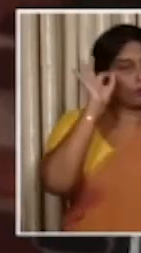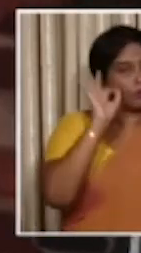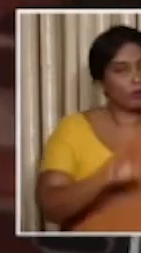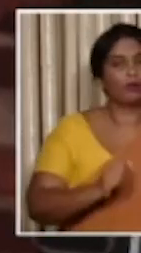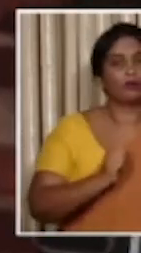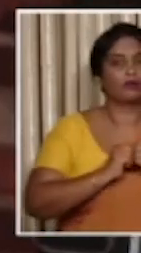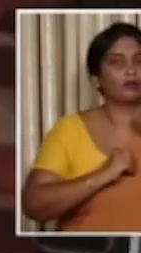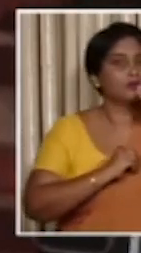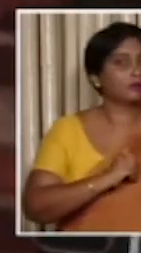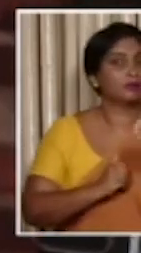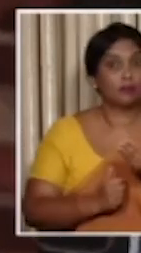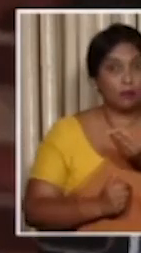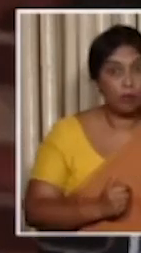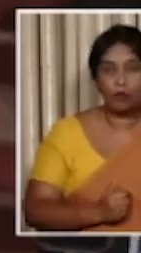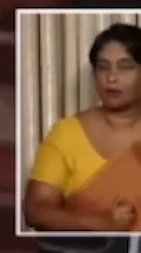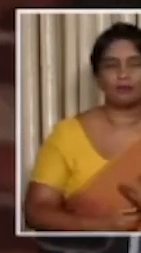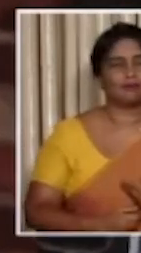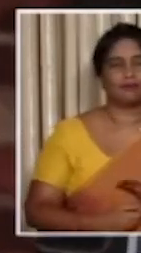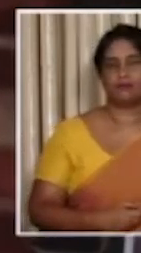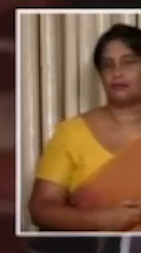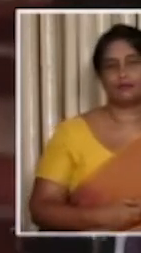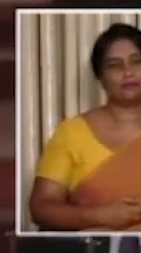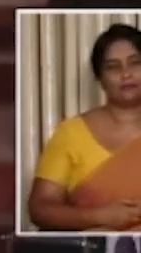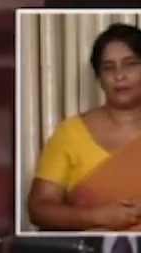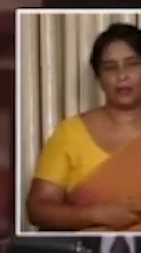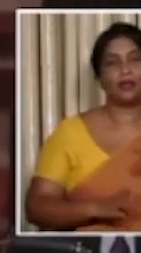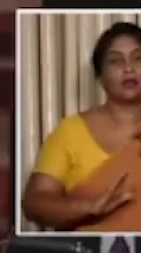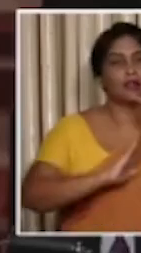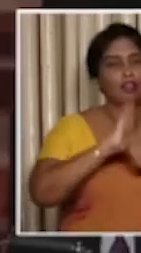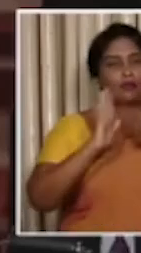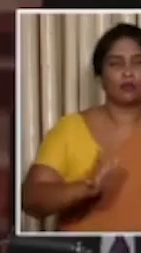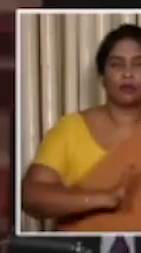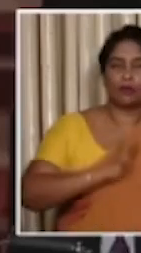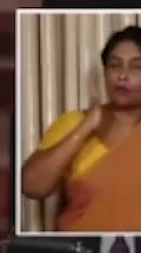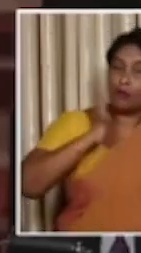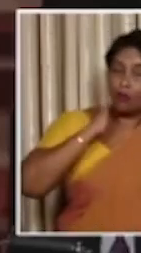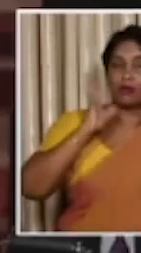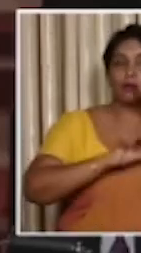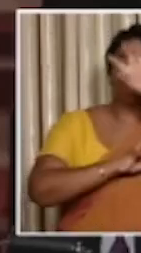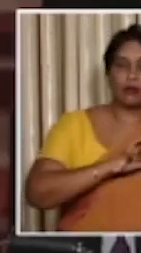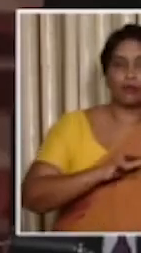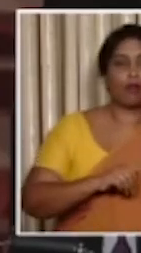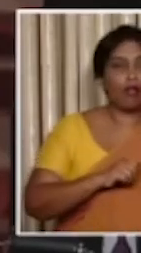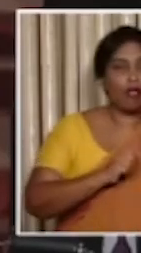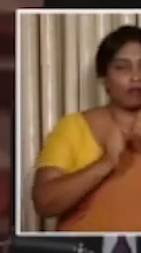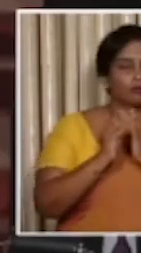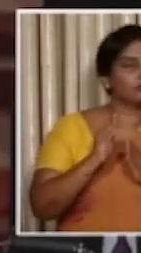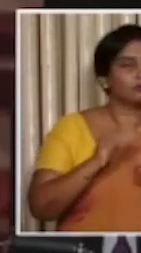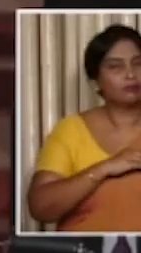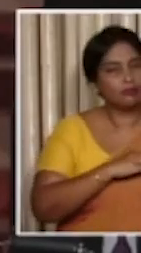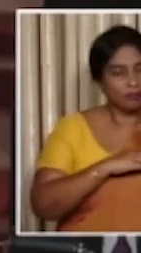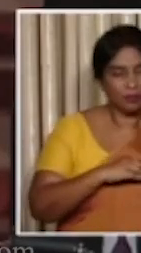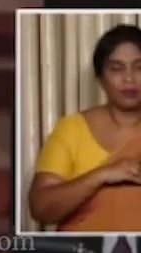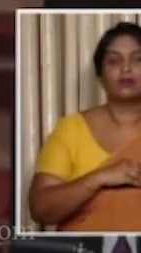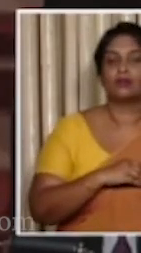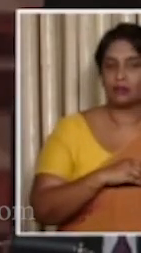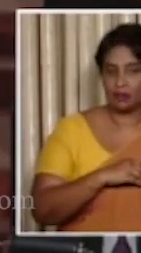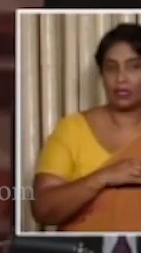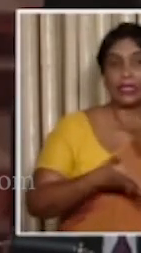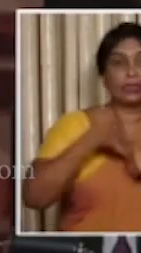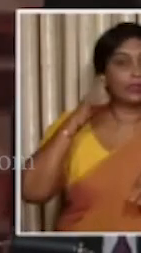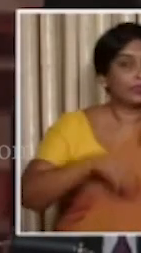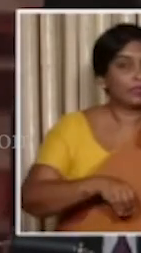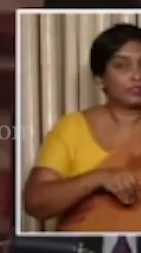අපි ඉදිරියට යන්න පුළුවන් කියලා අපි විශ්වාස කරන්නේ නැහැ. ලෝකයේ සෑම රටකම අලුත් හැරවුමක් ලබා ගැනීමේදී